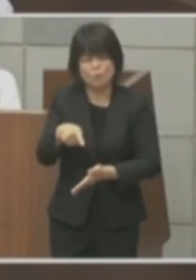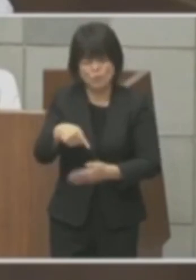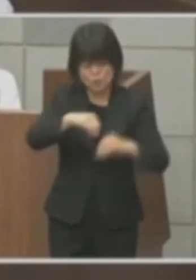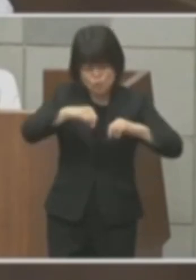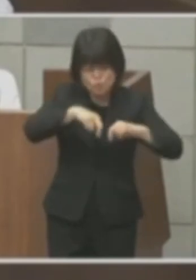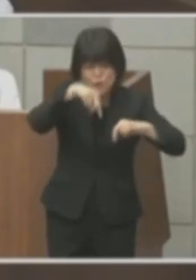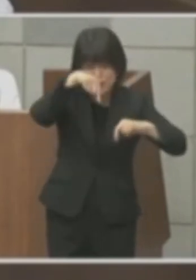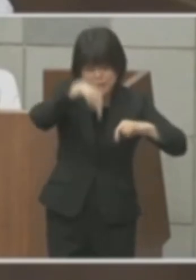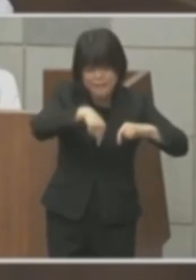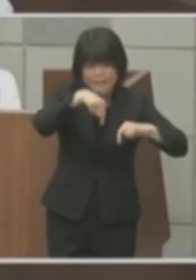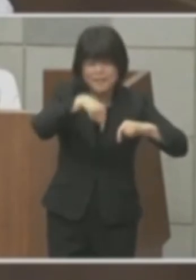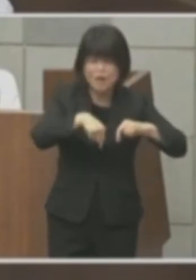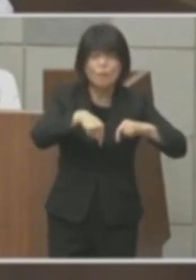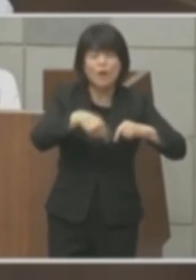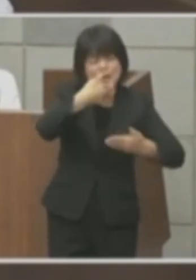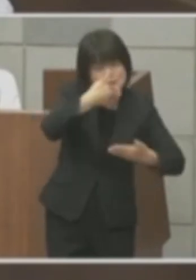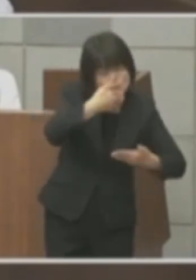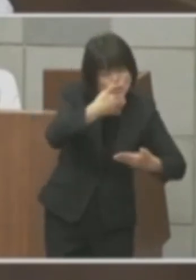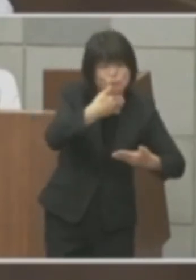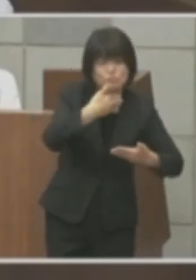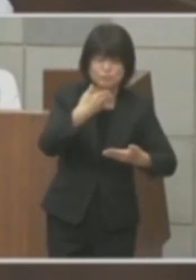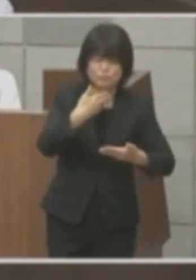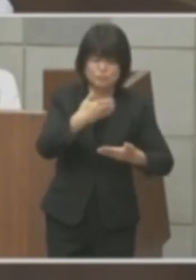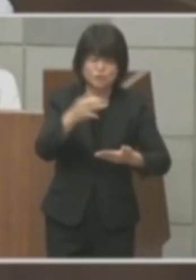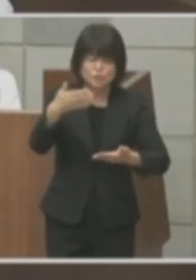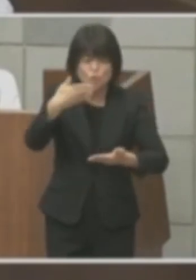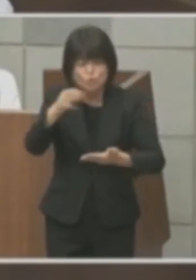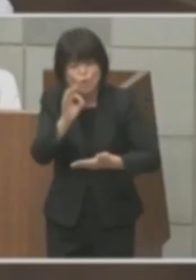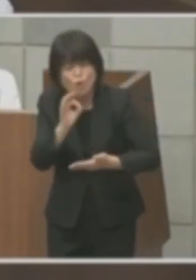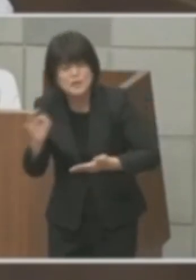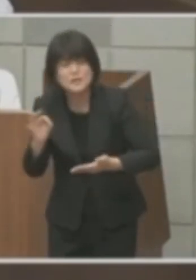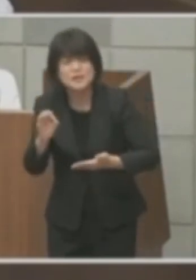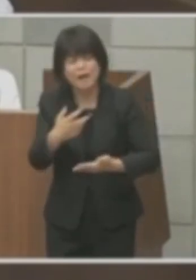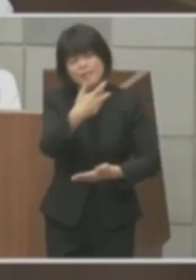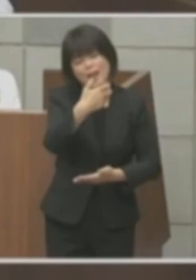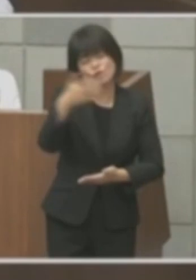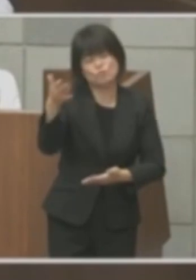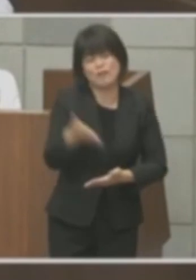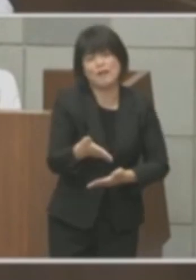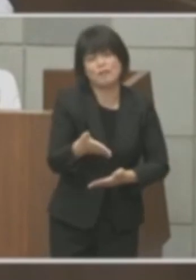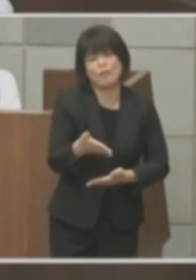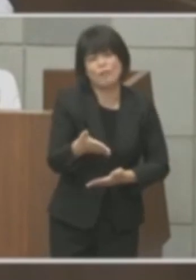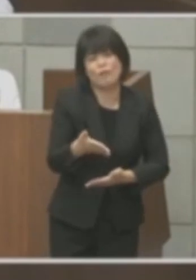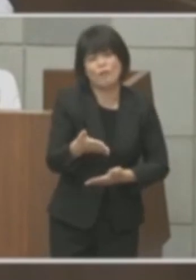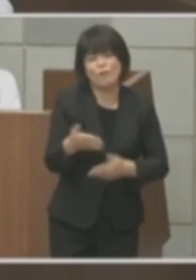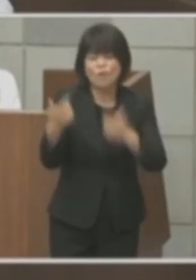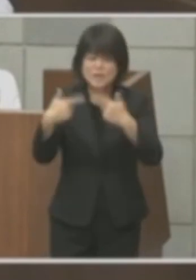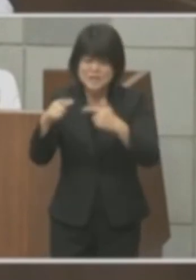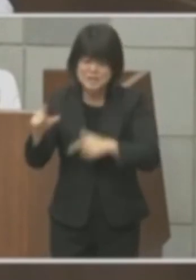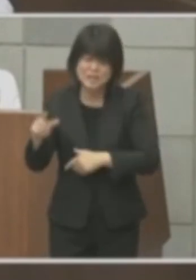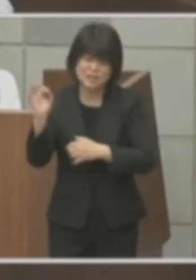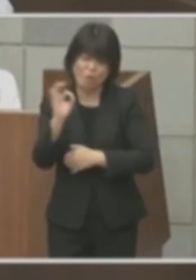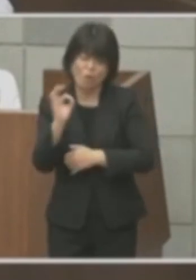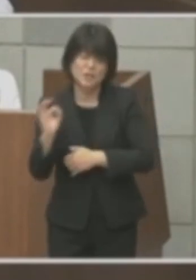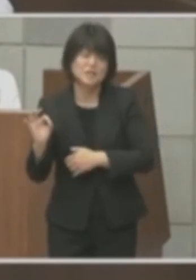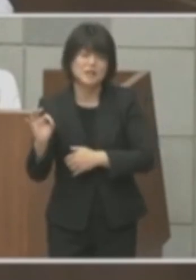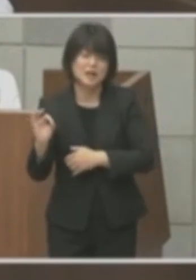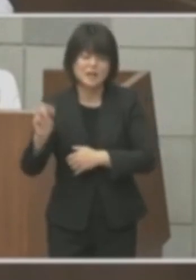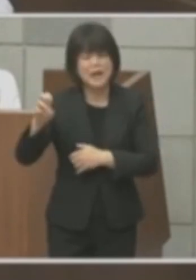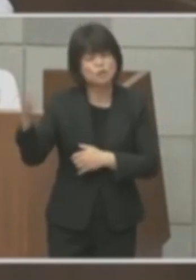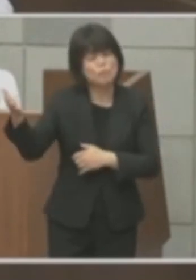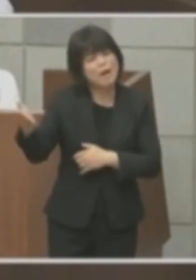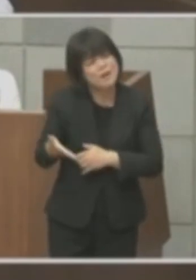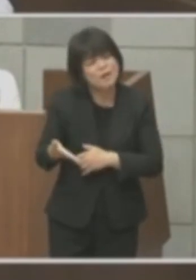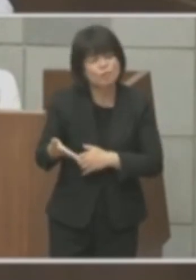といたしましては、飲食・食料品が約 70%、日用品などが約 30% とな